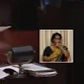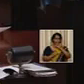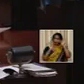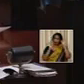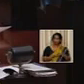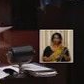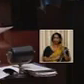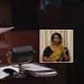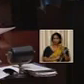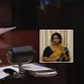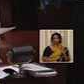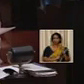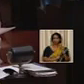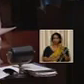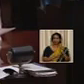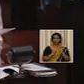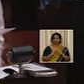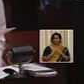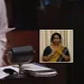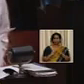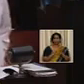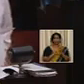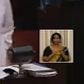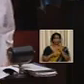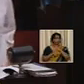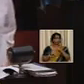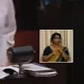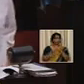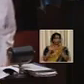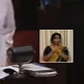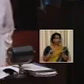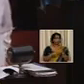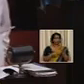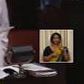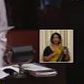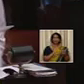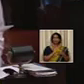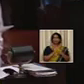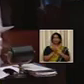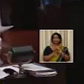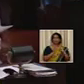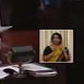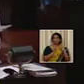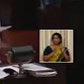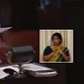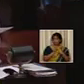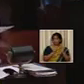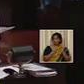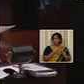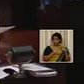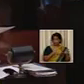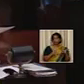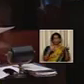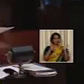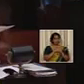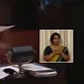තොරව කෙන්රිච් ෆිනෑන්ස් ආයතනයේ ඈවර කළ පරිදිම ද ෆිනෑන්ස් ආයතනයත් ඈවර කරලා තැන්පත් කරුවන්ගේ සම්පූර්ණ